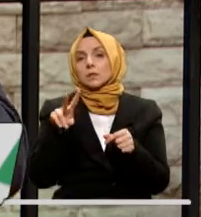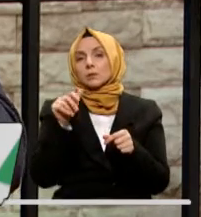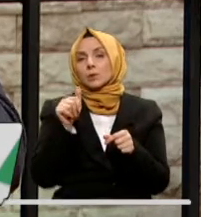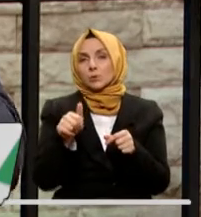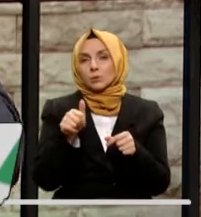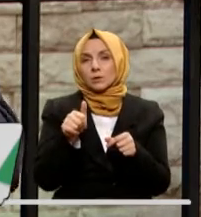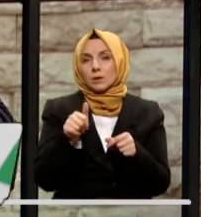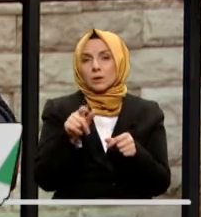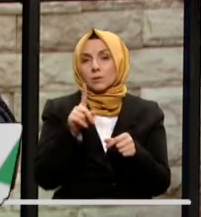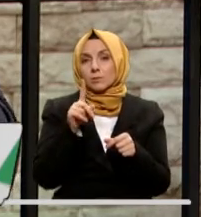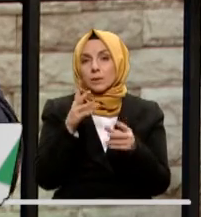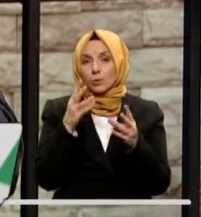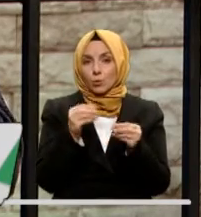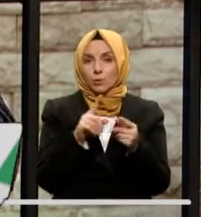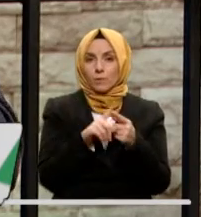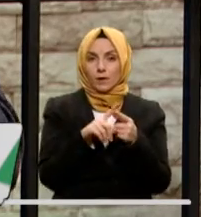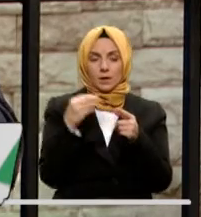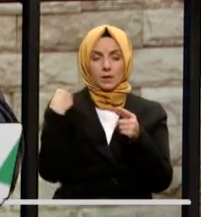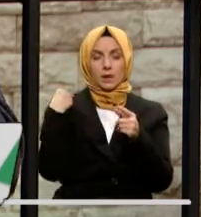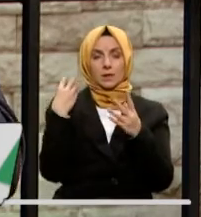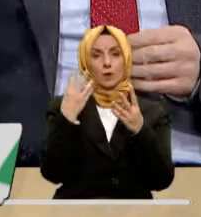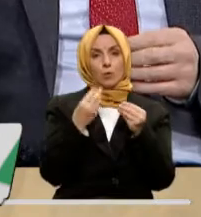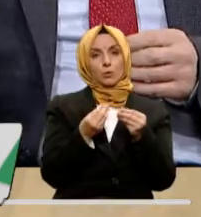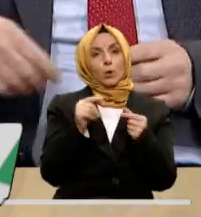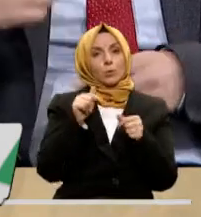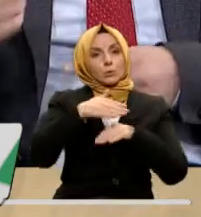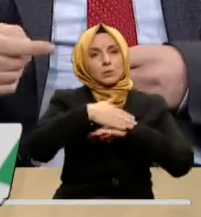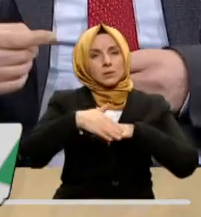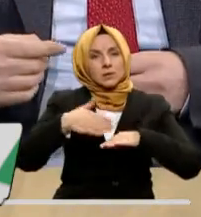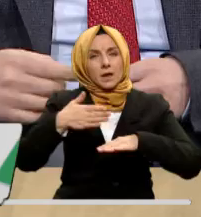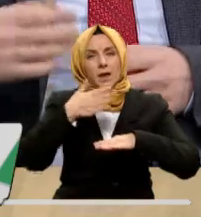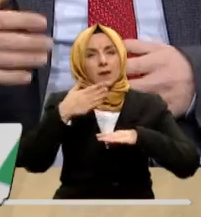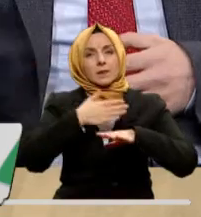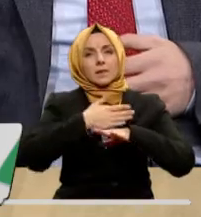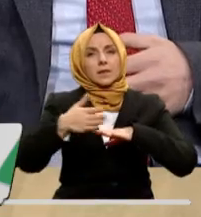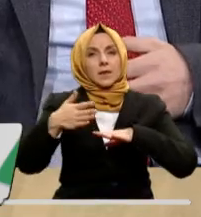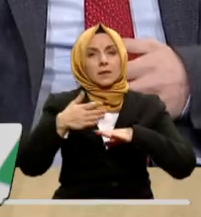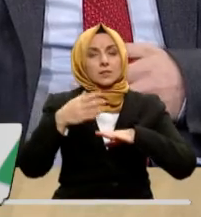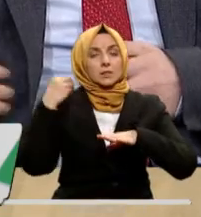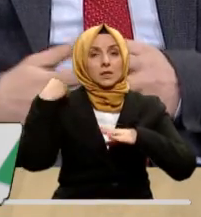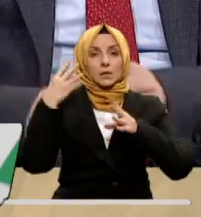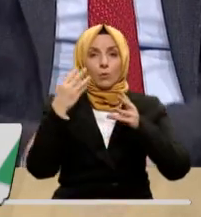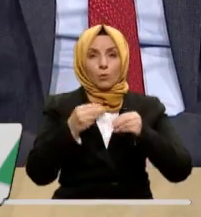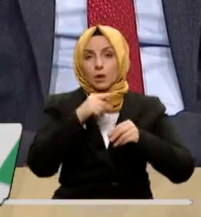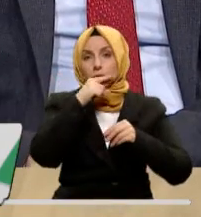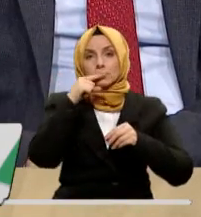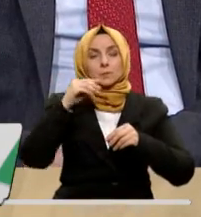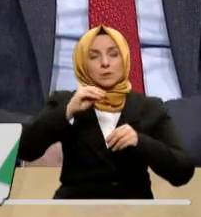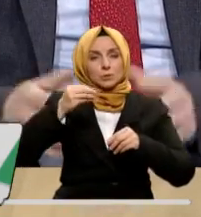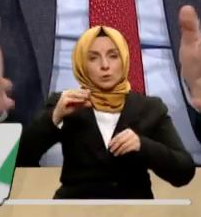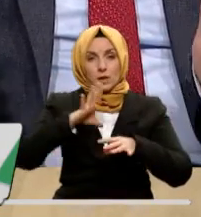günde bir olmak üzere bu yenileniyor zaten bu sınırda en geçirilen kırmızı hücrelerden dolayı konulmuş bir süre